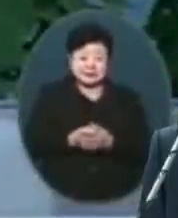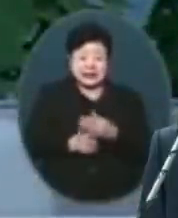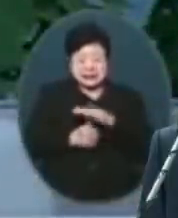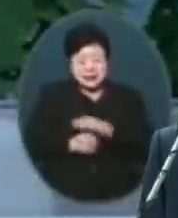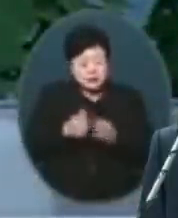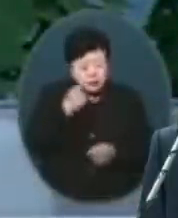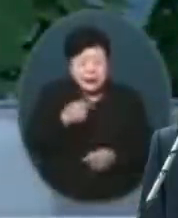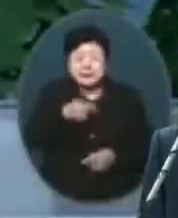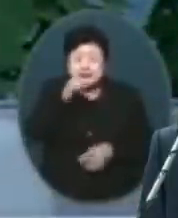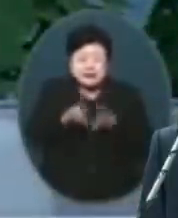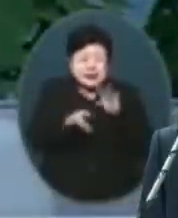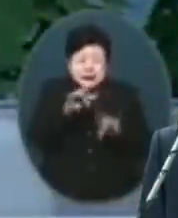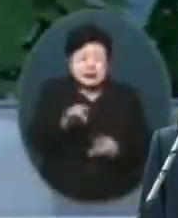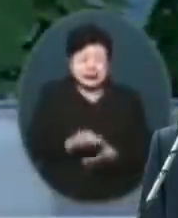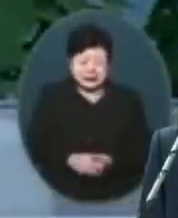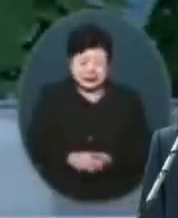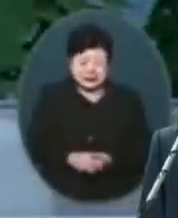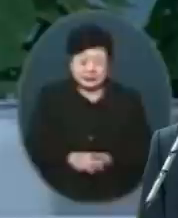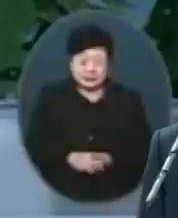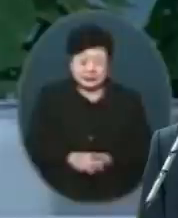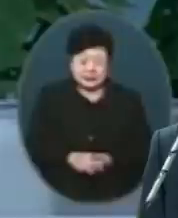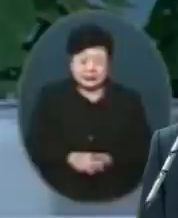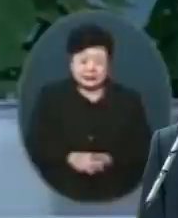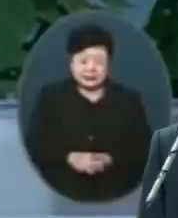견디지 못합니다.